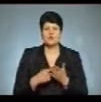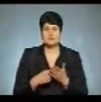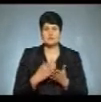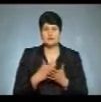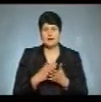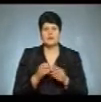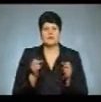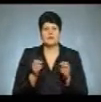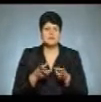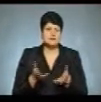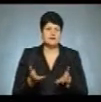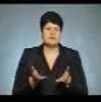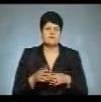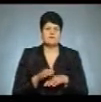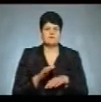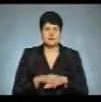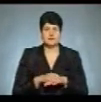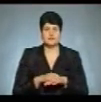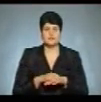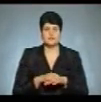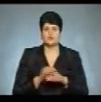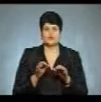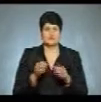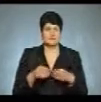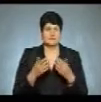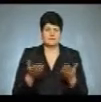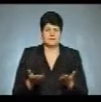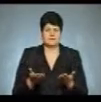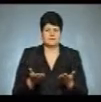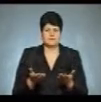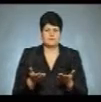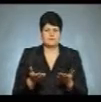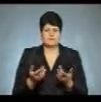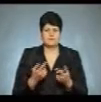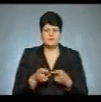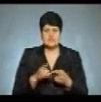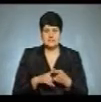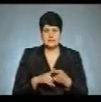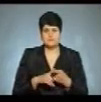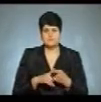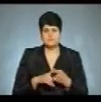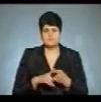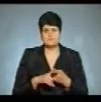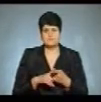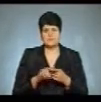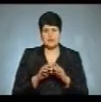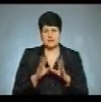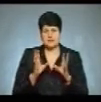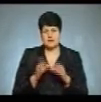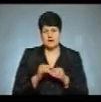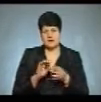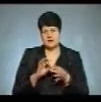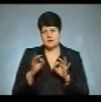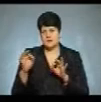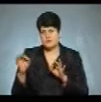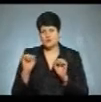ризики, фактично жодних не надано. Це, ну, будемо говорити, що загальні фрази, що